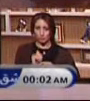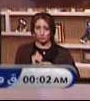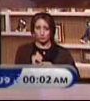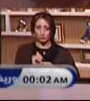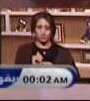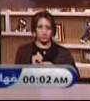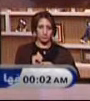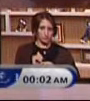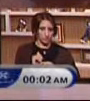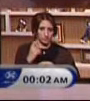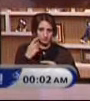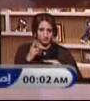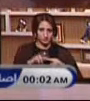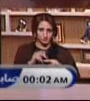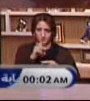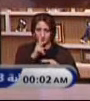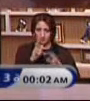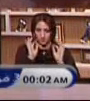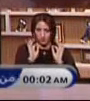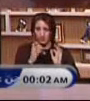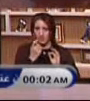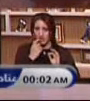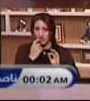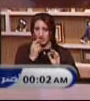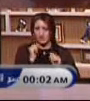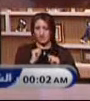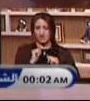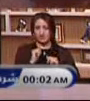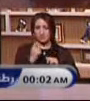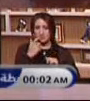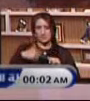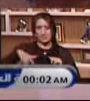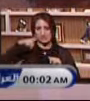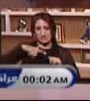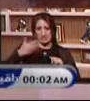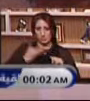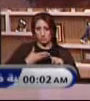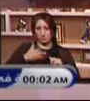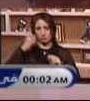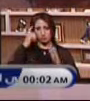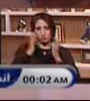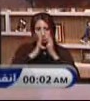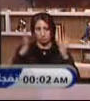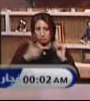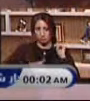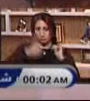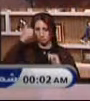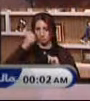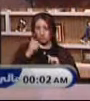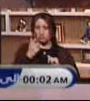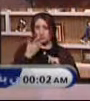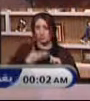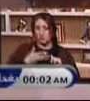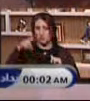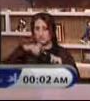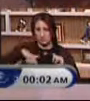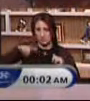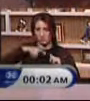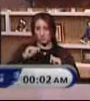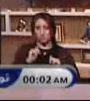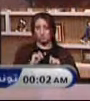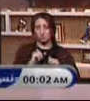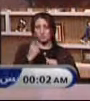ده يعني لسانه قتل، كان عنده 26 سنة، عبقري وأحد أصحاب المعلقات، وقتل